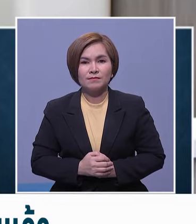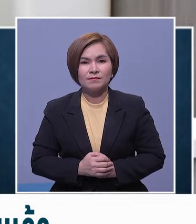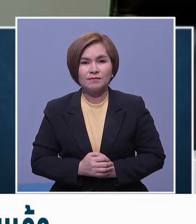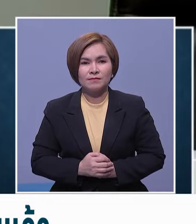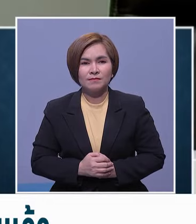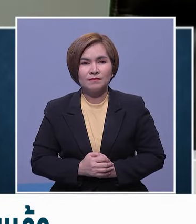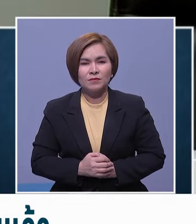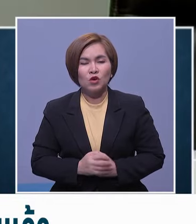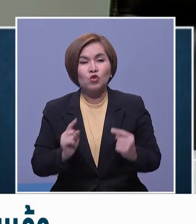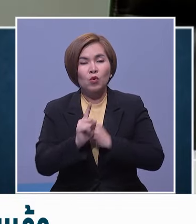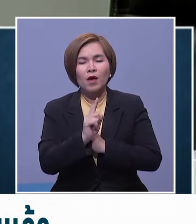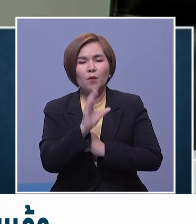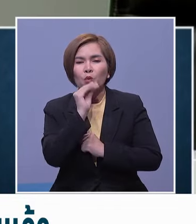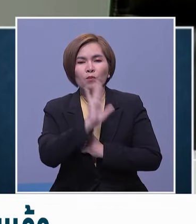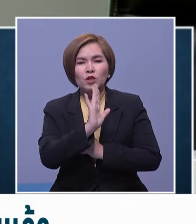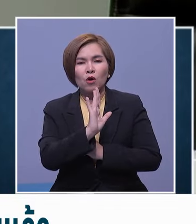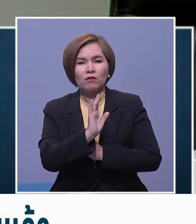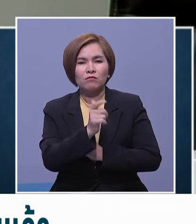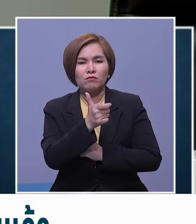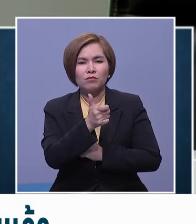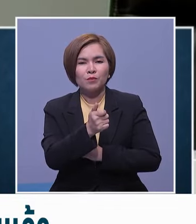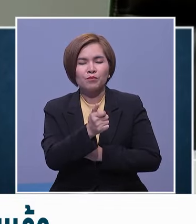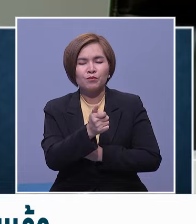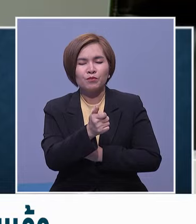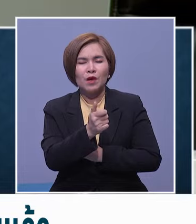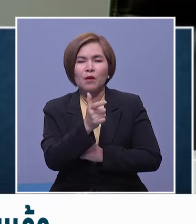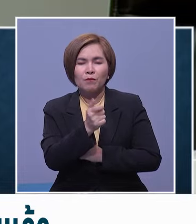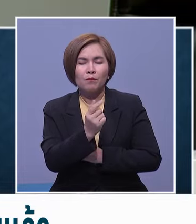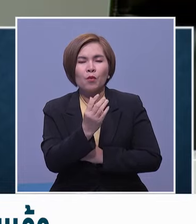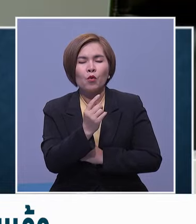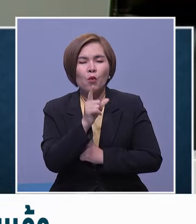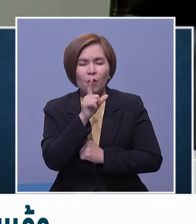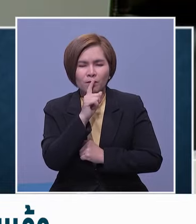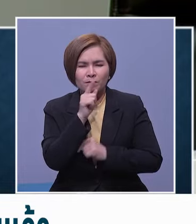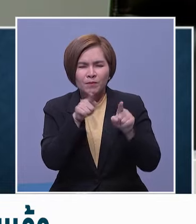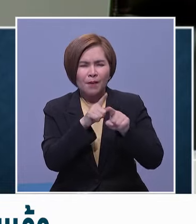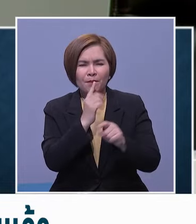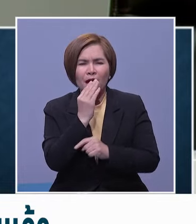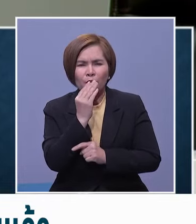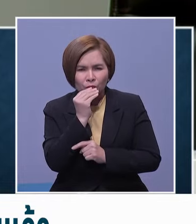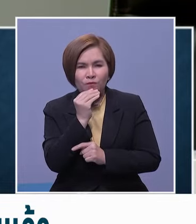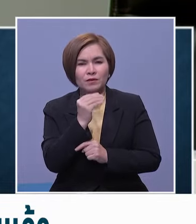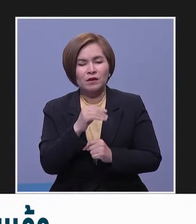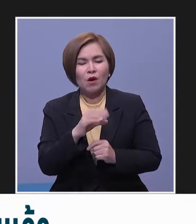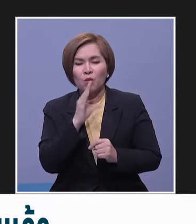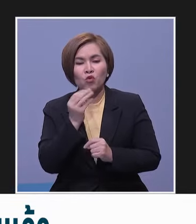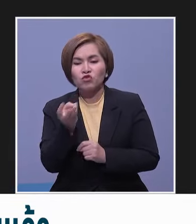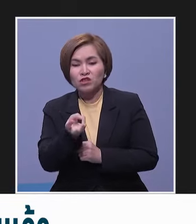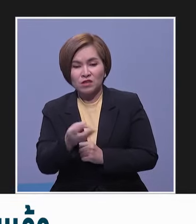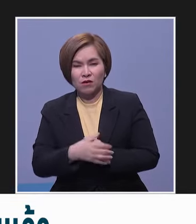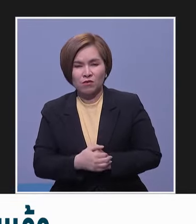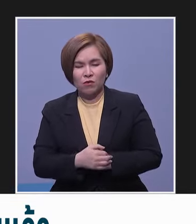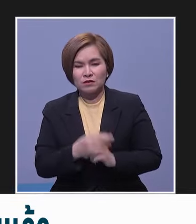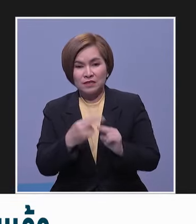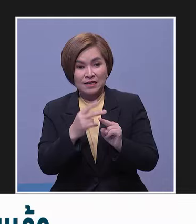าการหุบปากนั้นยังน้อยไปแล้วก็ไม่ได้เอ่ยชื่อผู้ใดครับเพื่อความเป็นธรรมนะ